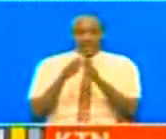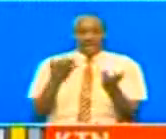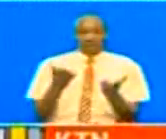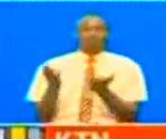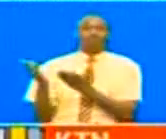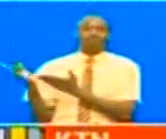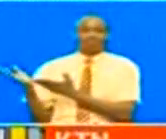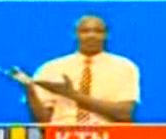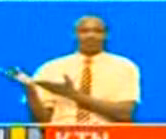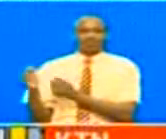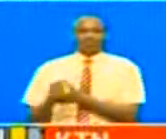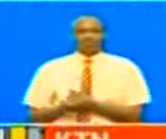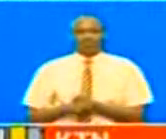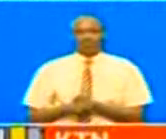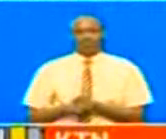taarifa ifuatayo.